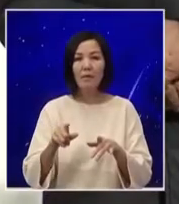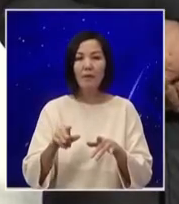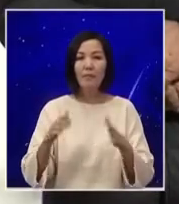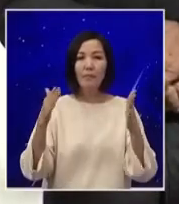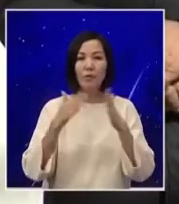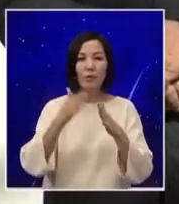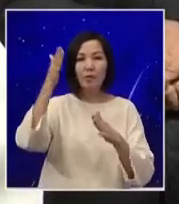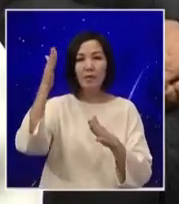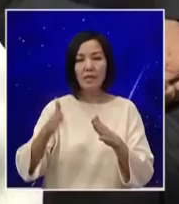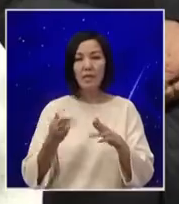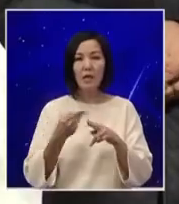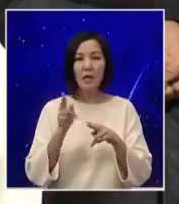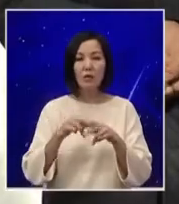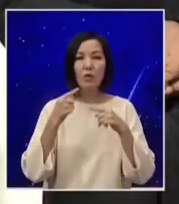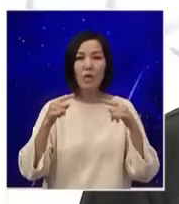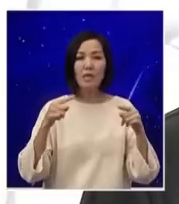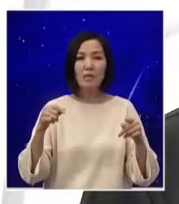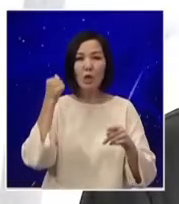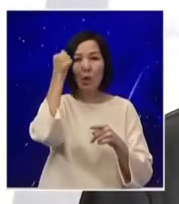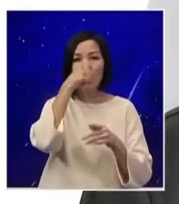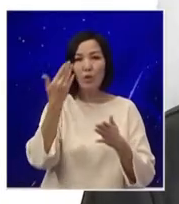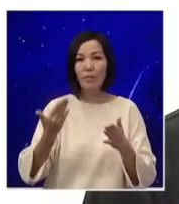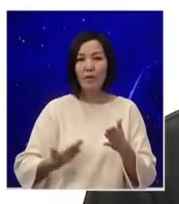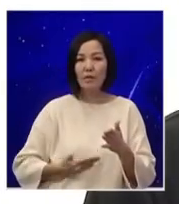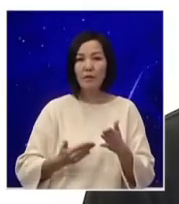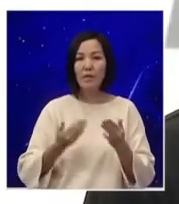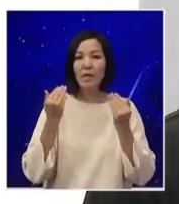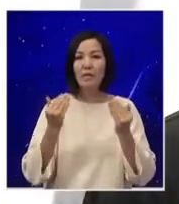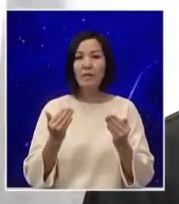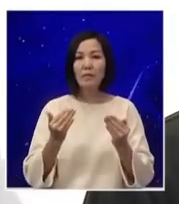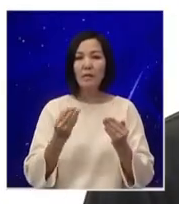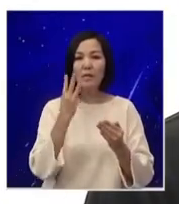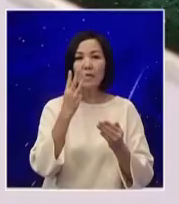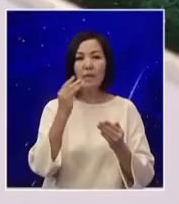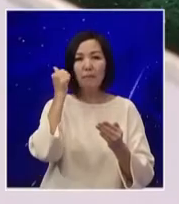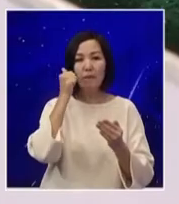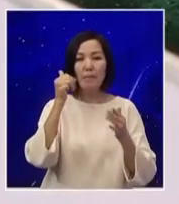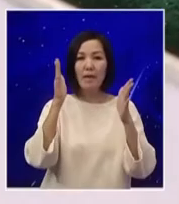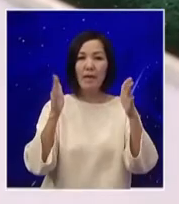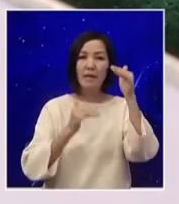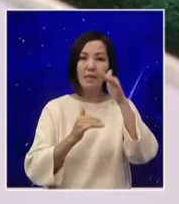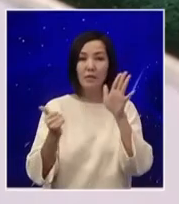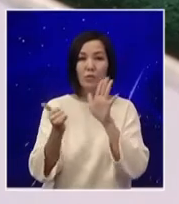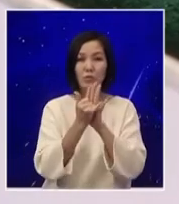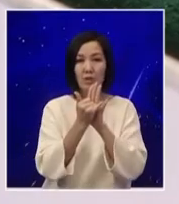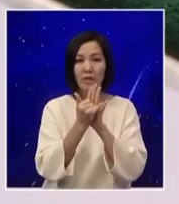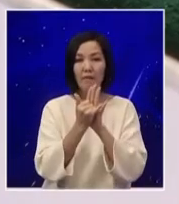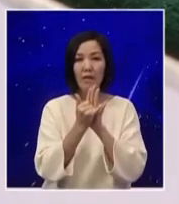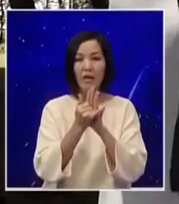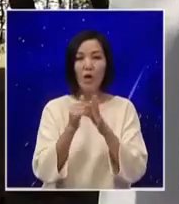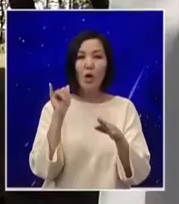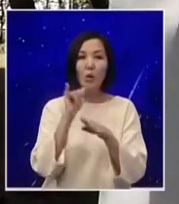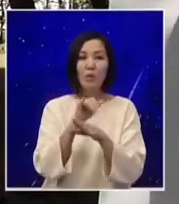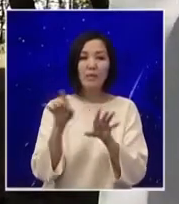котором а в разные годы проживали именитые личности теперь украшают cry мемориальные доски как отметили гости мероприятия